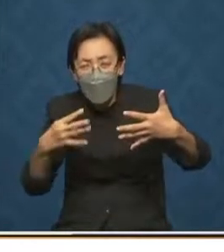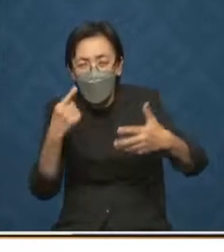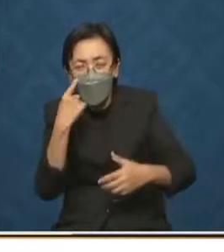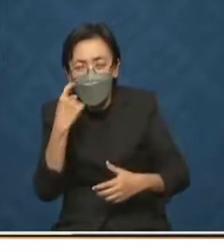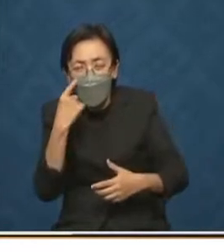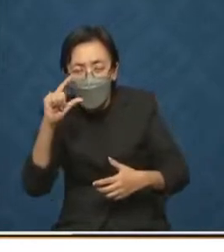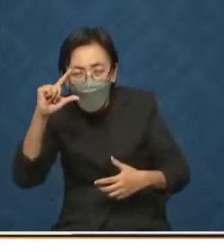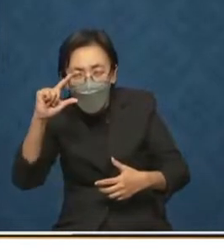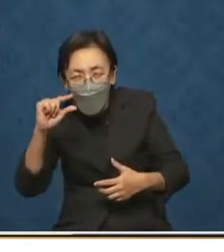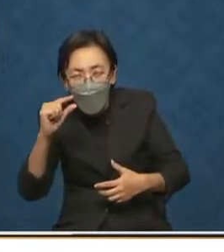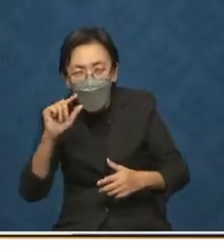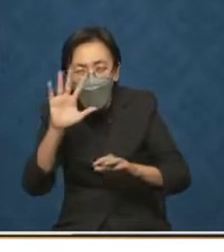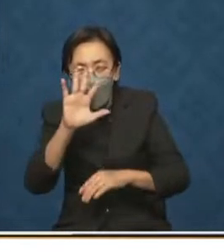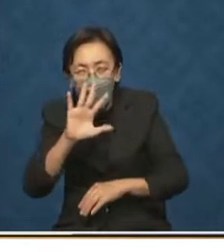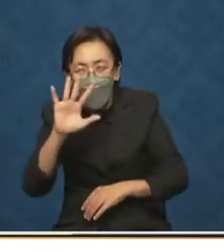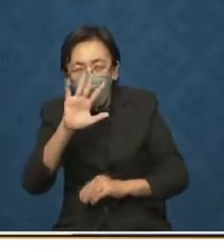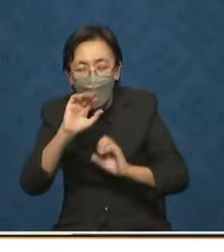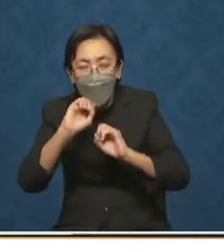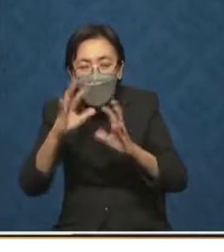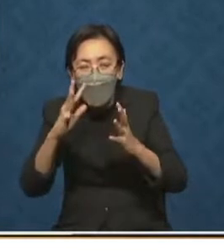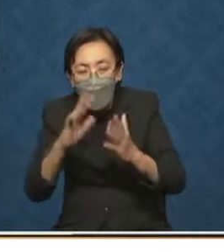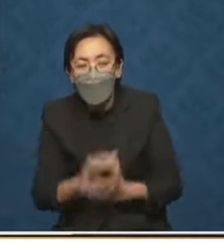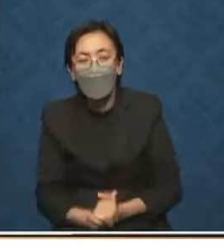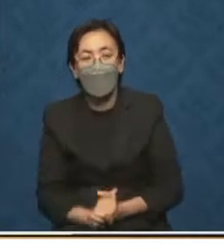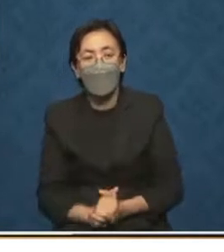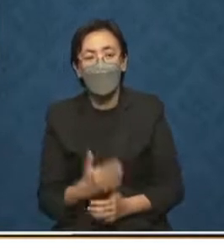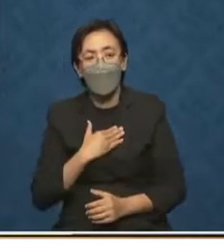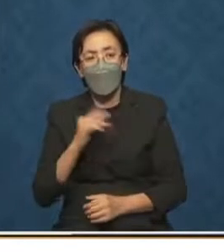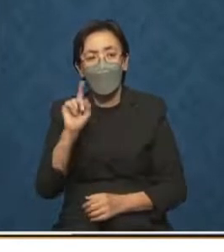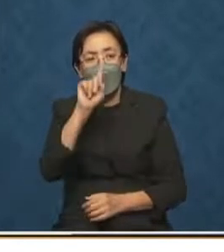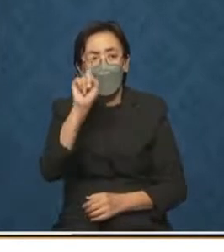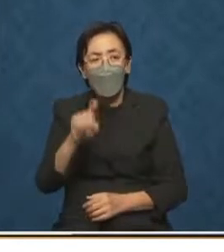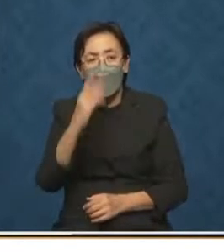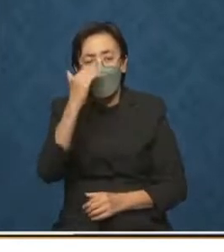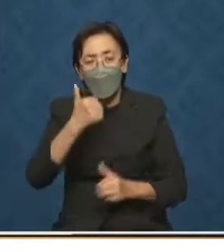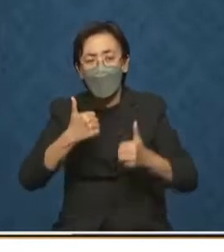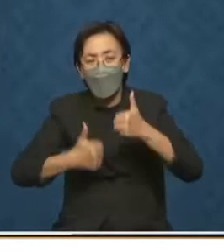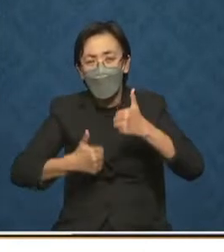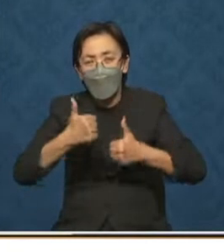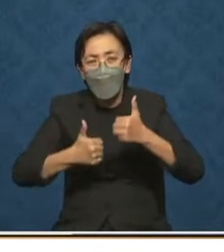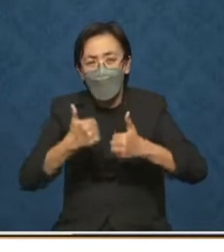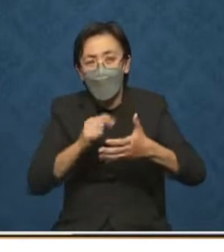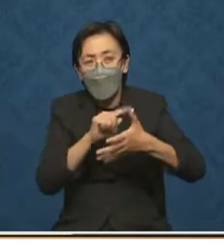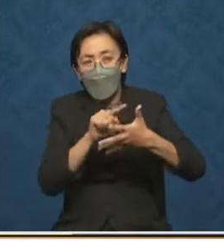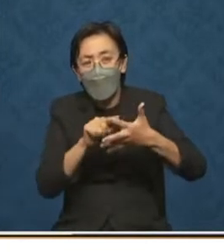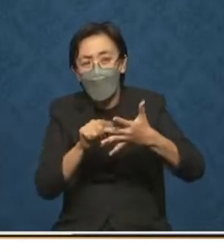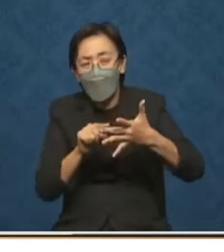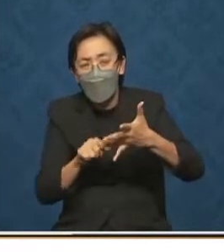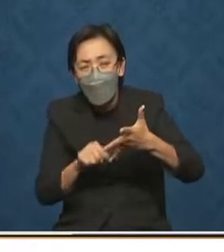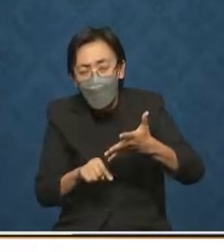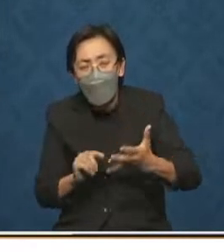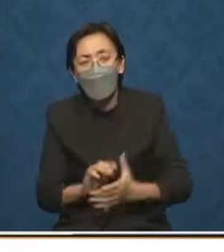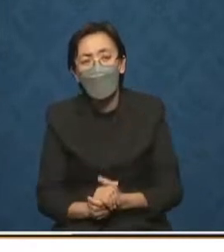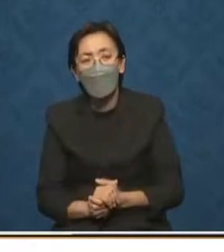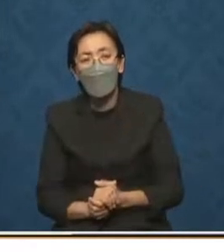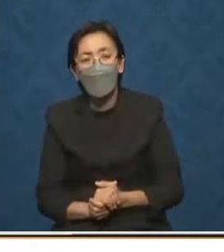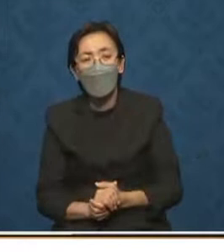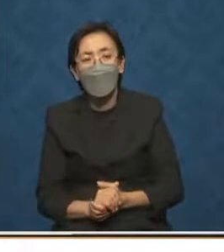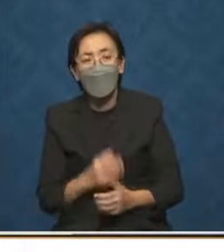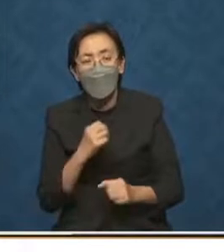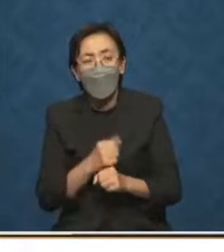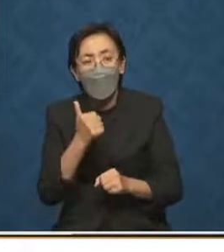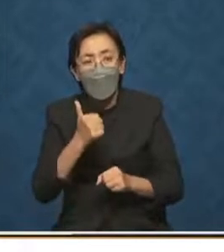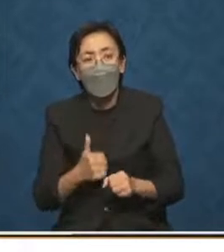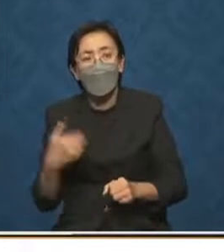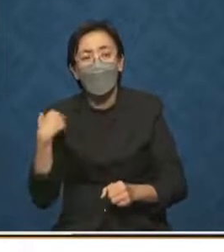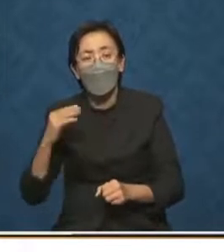ไมเหนชัดเจนนะครับแต่เหตุที่ผมสงสัยว่าบิดกันจนสะด่งทั้ง 5 โครงการแต่ว่าได้งานอยู่บ